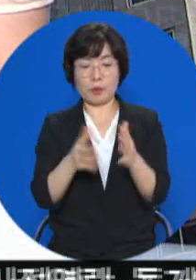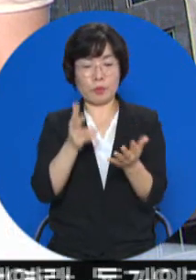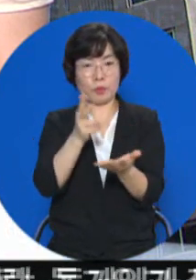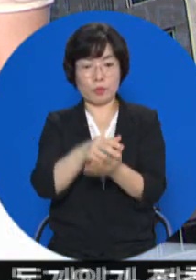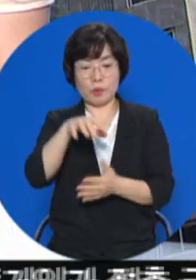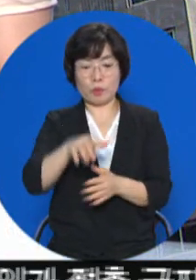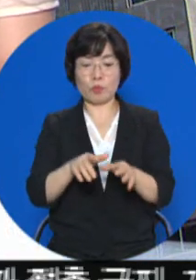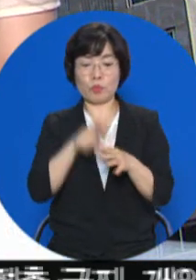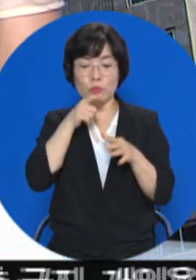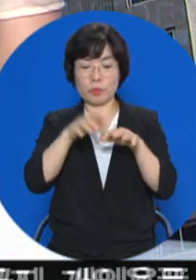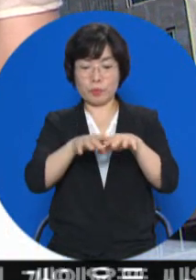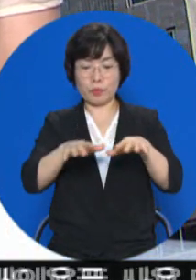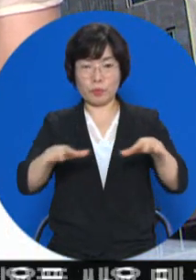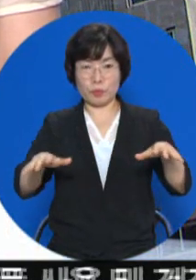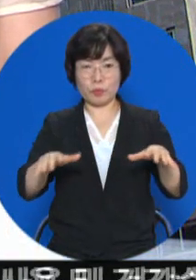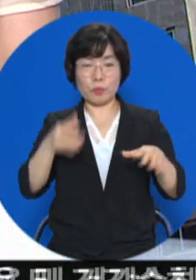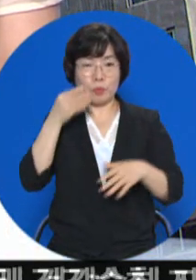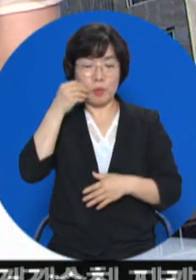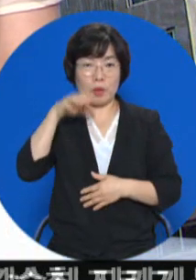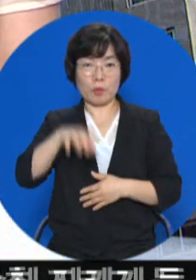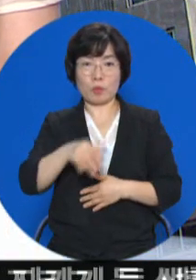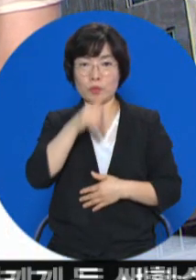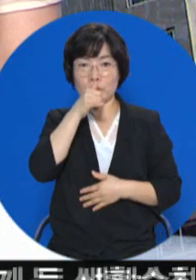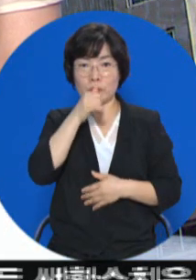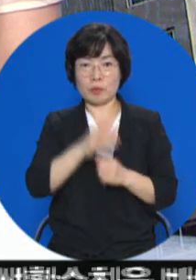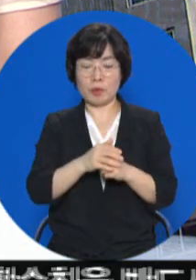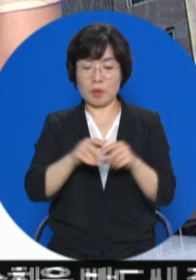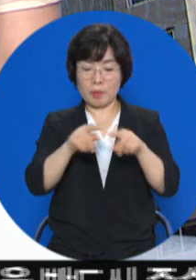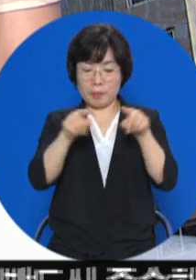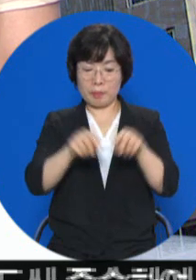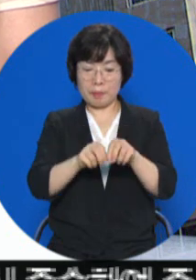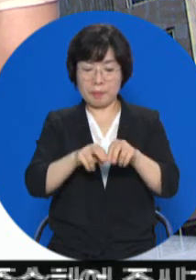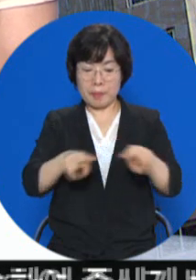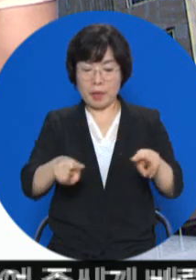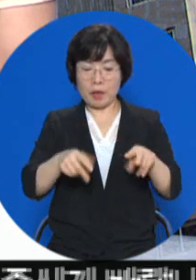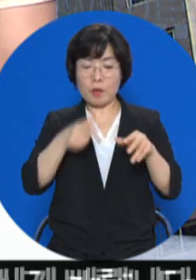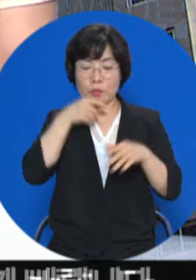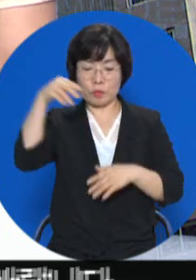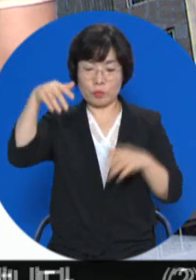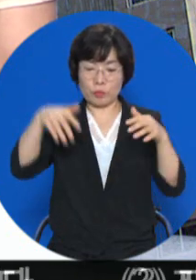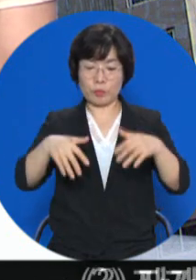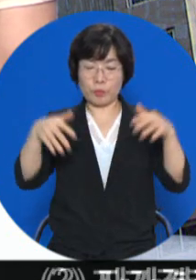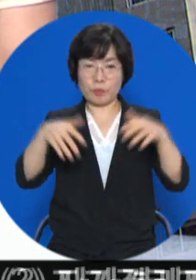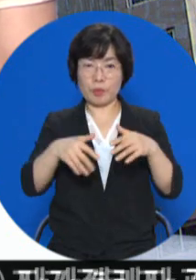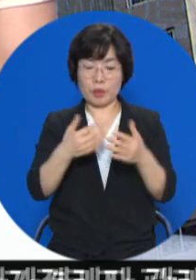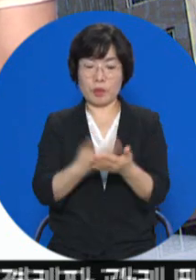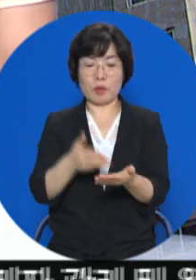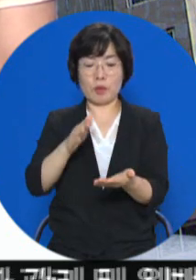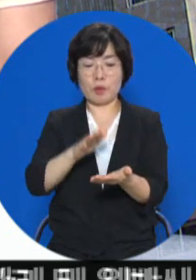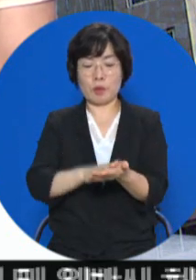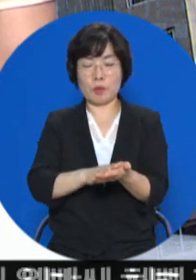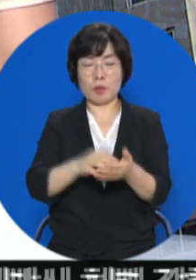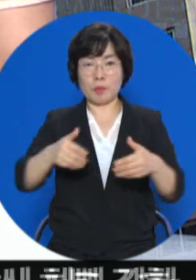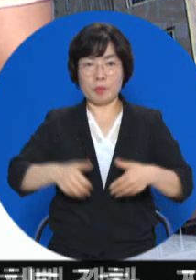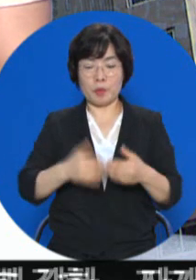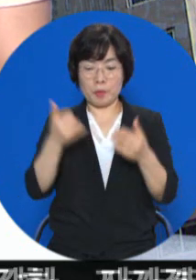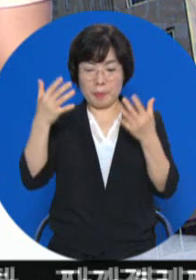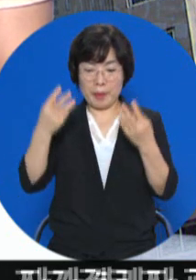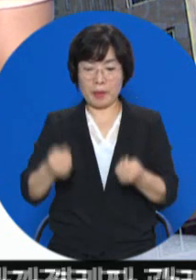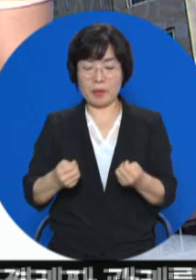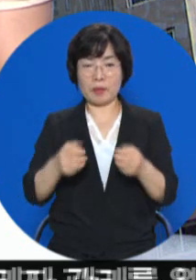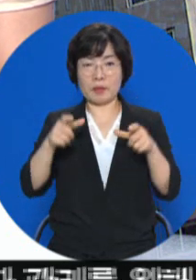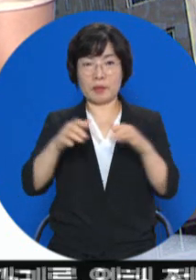물바다 상태로 방치되고 있는 곳이 있습니다. 타일이 깨지거나 누수가 되는 등 하자도 수백 건에 이르면서 주민들의